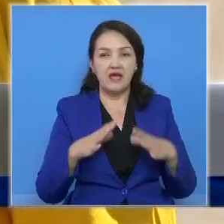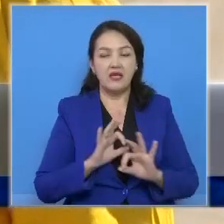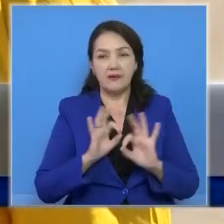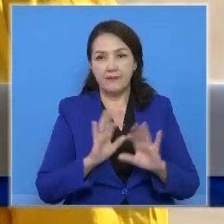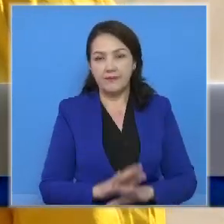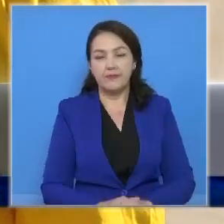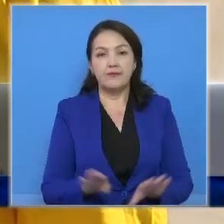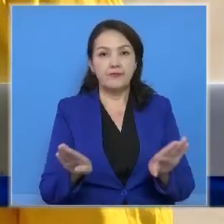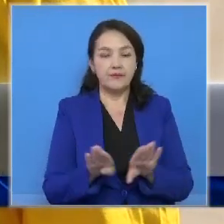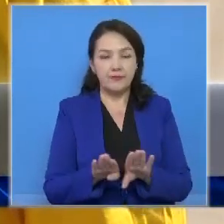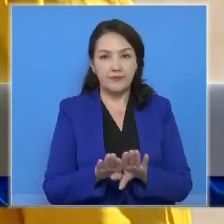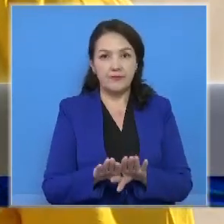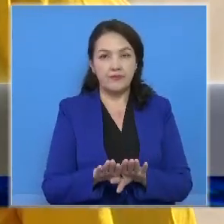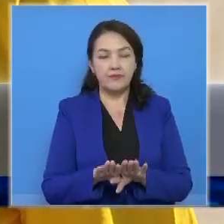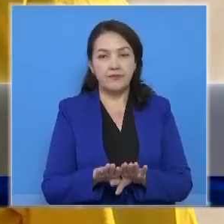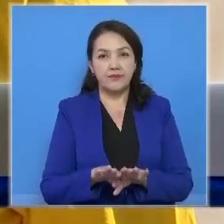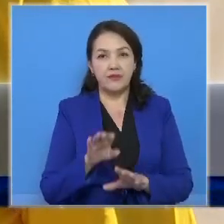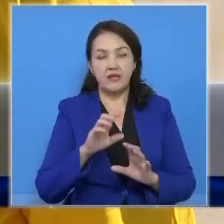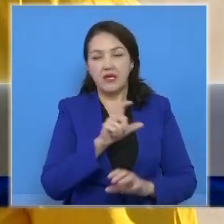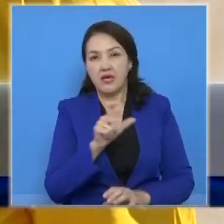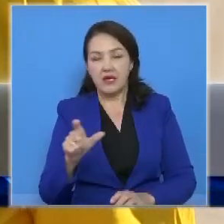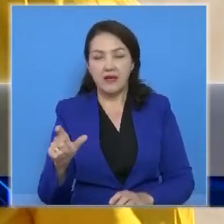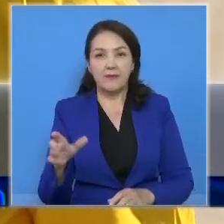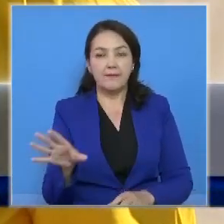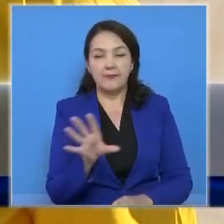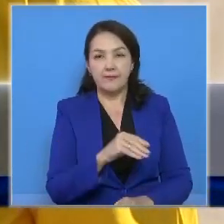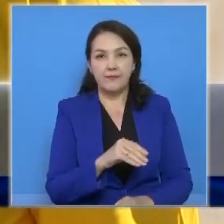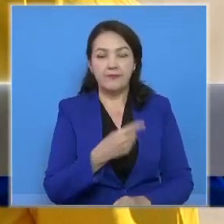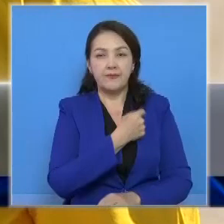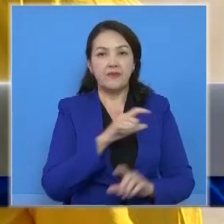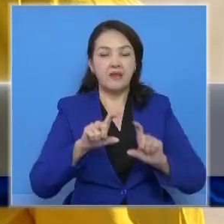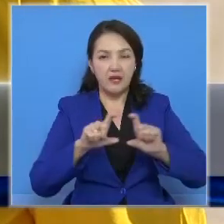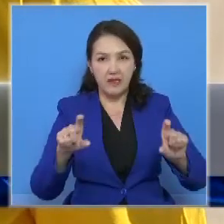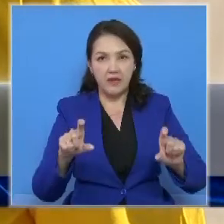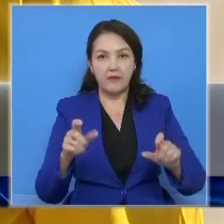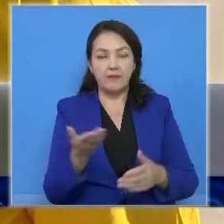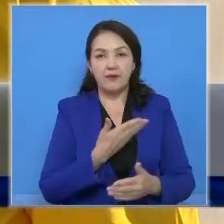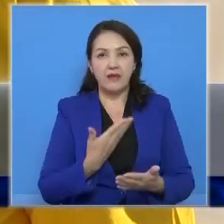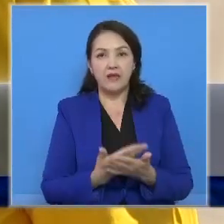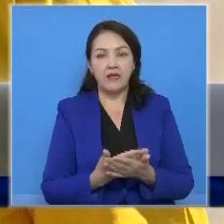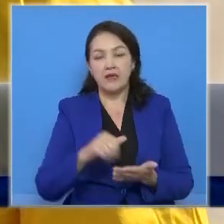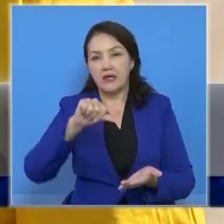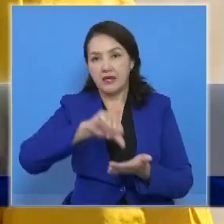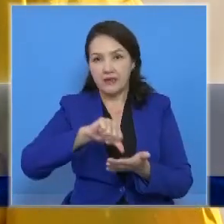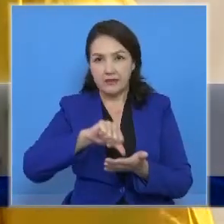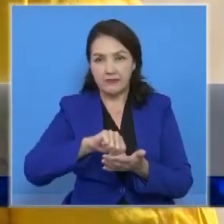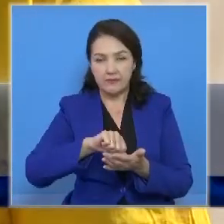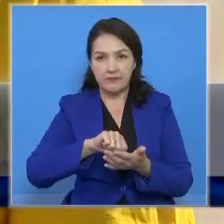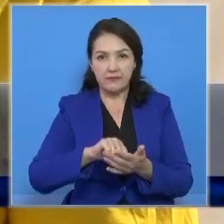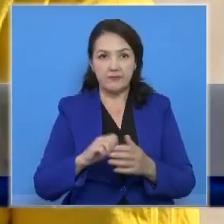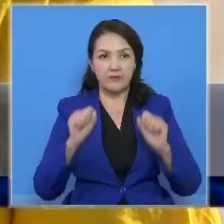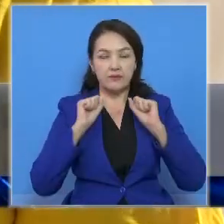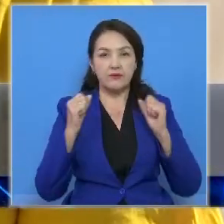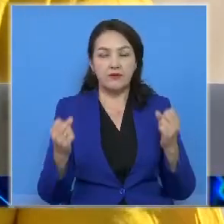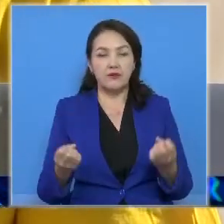насихаттаймыз. Сондықтан оны халық арасында да, медицина мекемелерінің арасында да біз оны насихаттап, сонымен спортпен